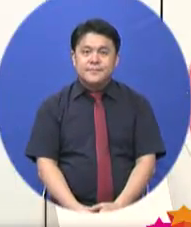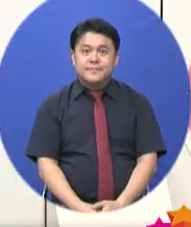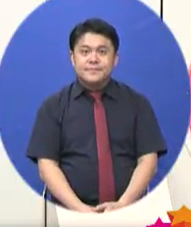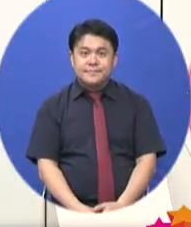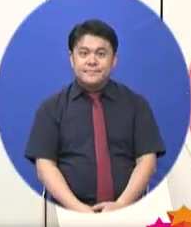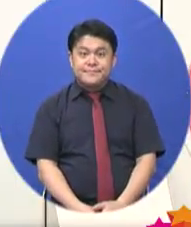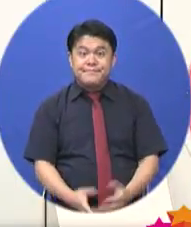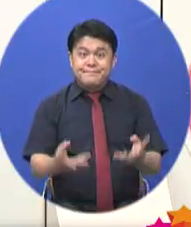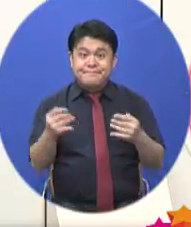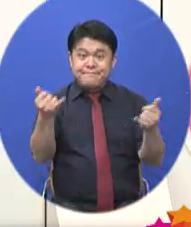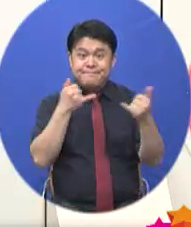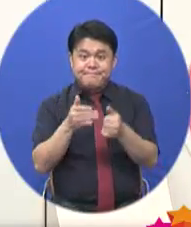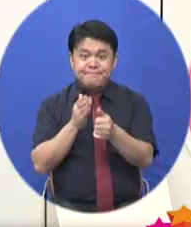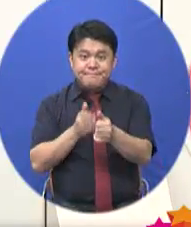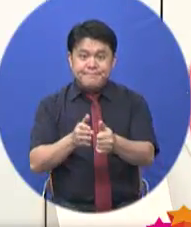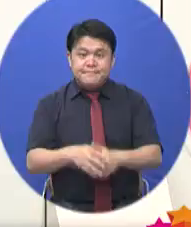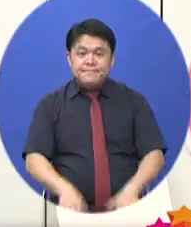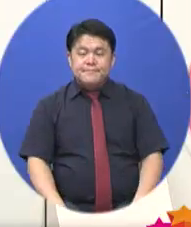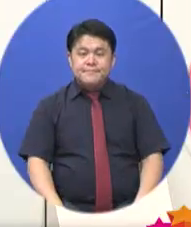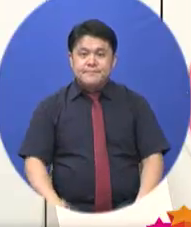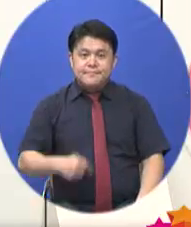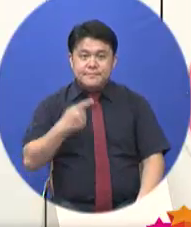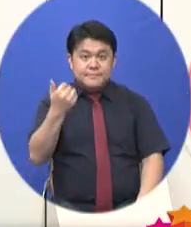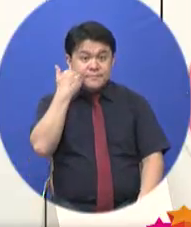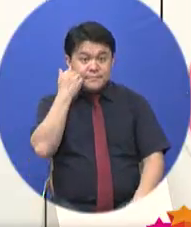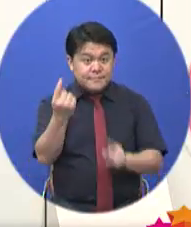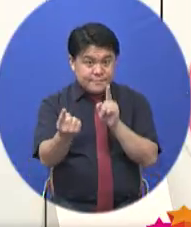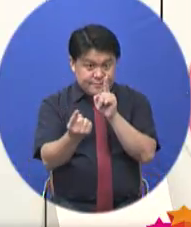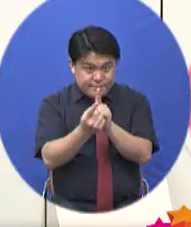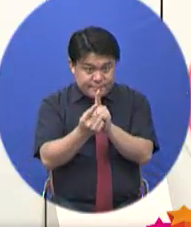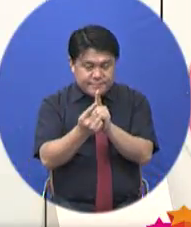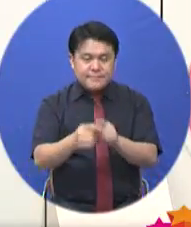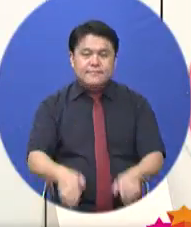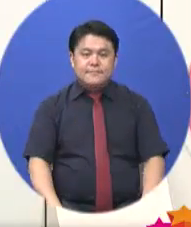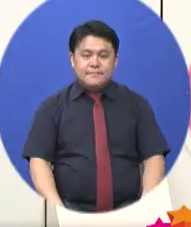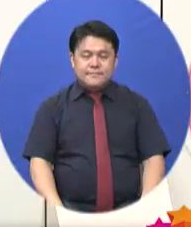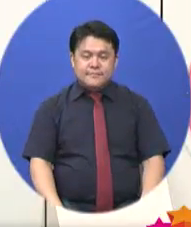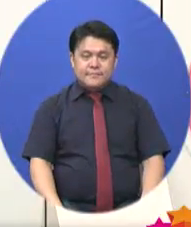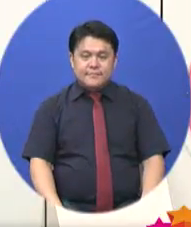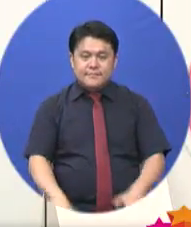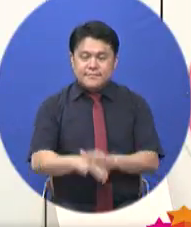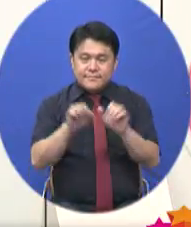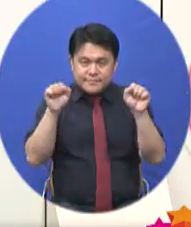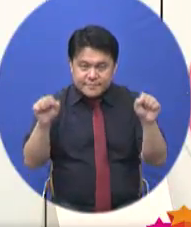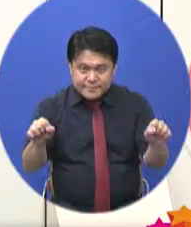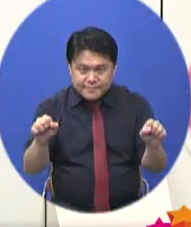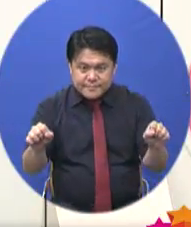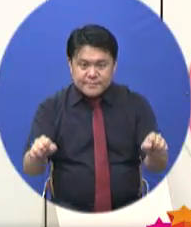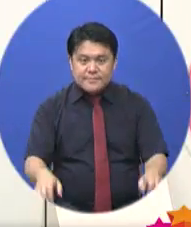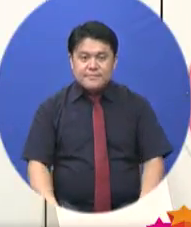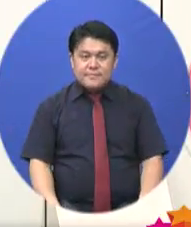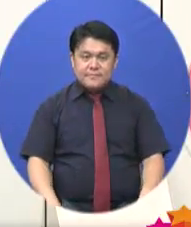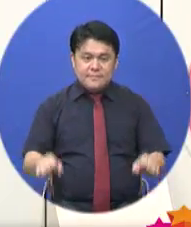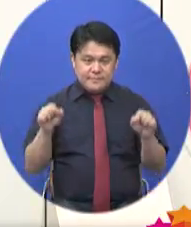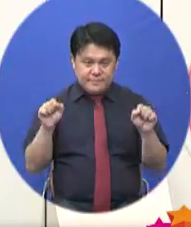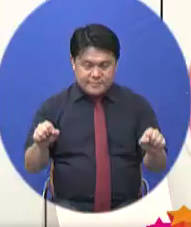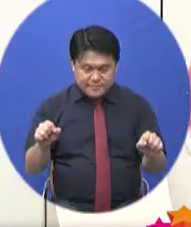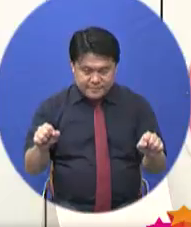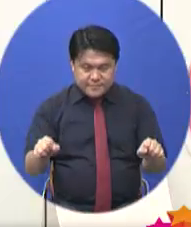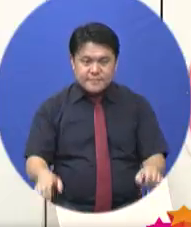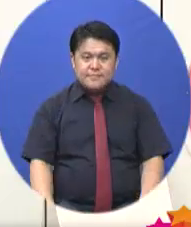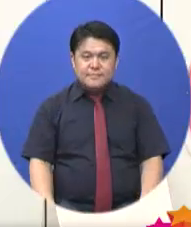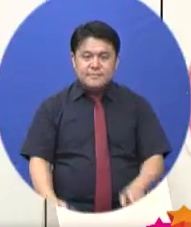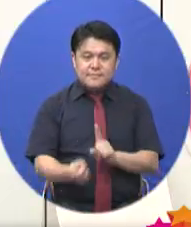하겠습니다. 많은 참여 부탁드리고요. 다음 분 모셔보겠습니다. 여보세요? 여보세요?